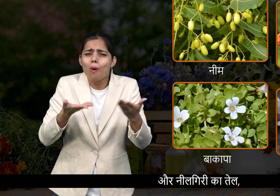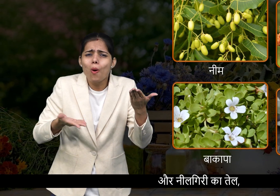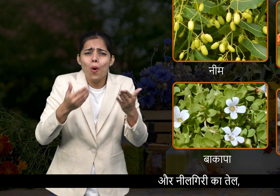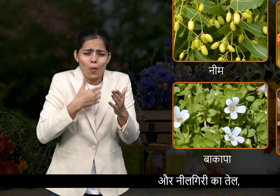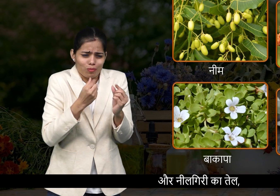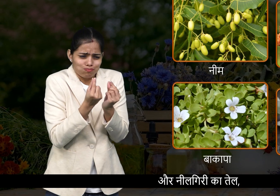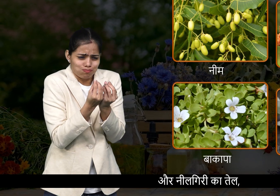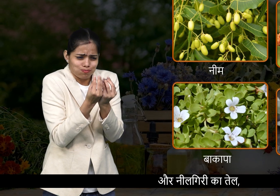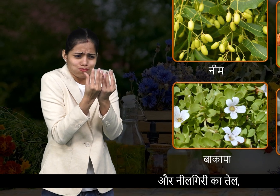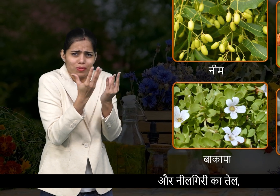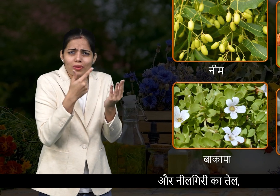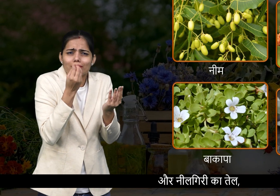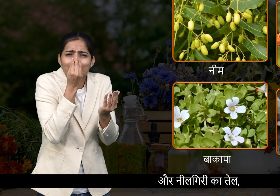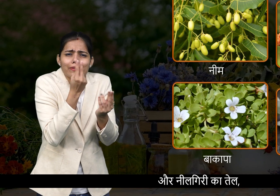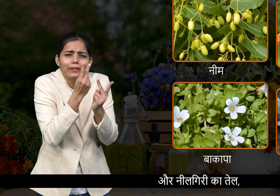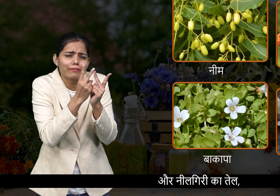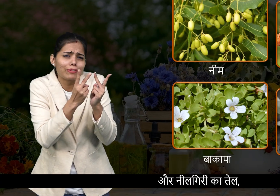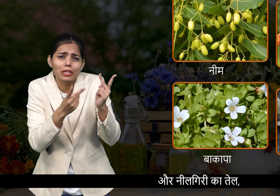और नीलगिरी का तेल।